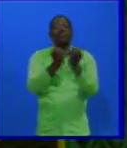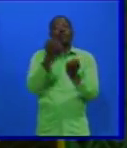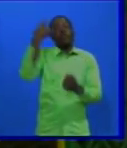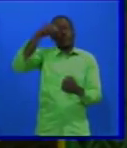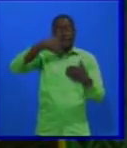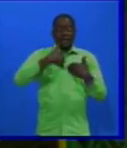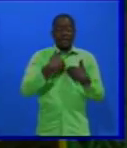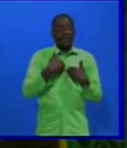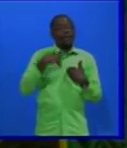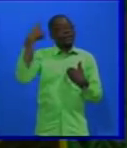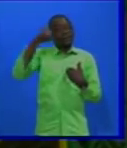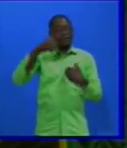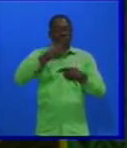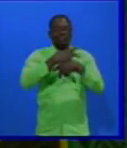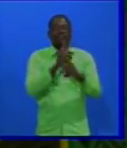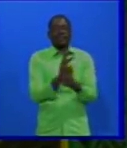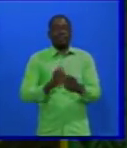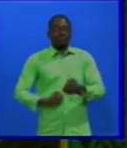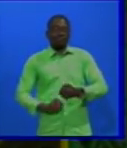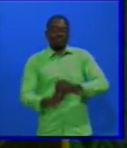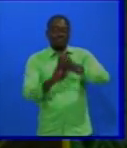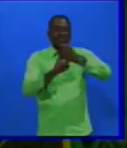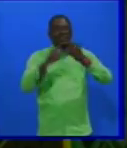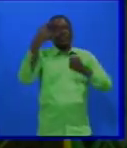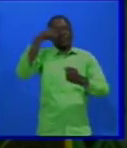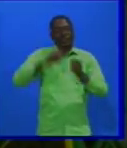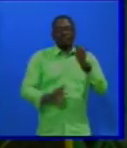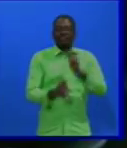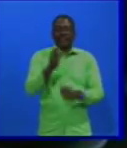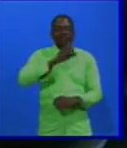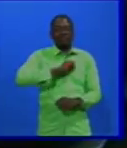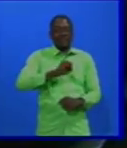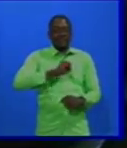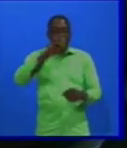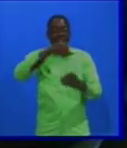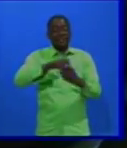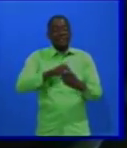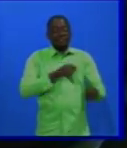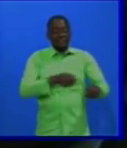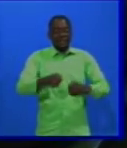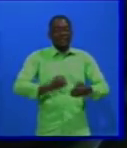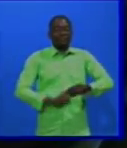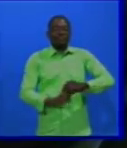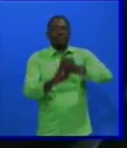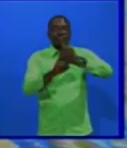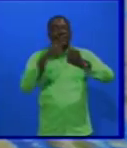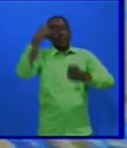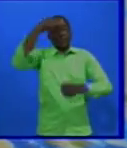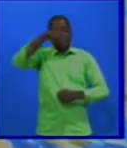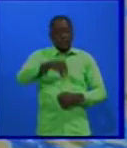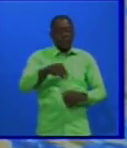de coproduction de la sécurité pour plus d'efficacité les actions de sécurité et pour que le pays